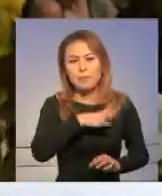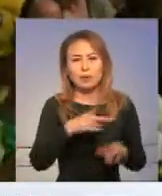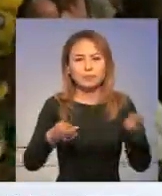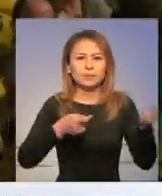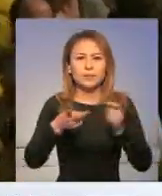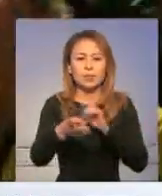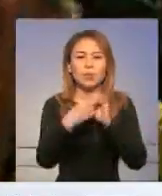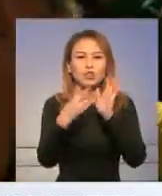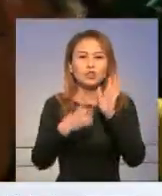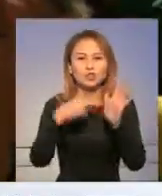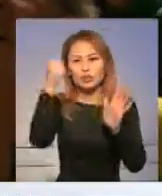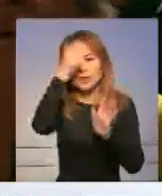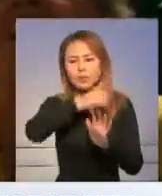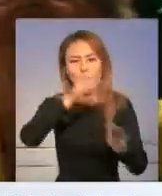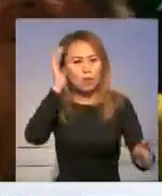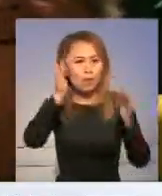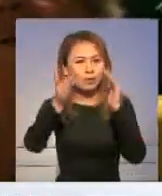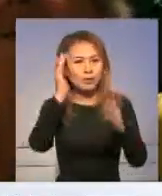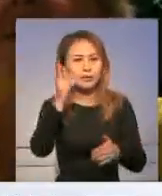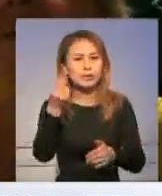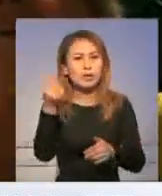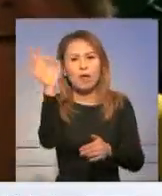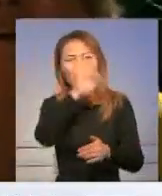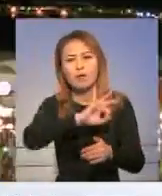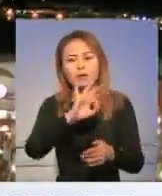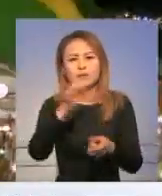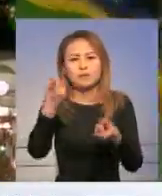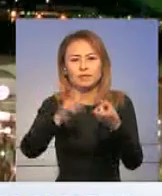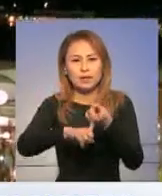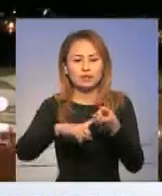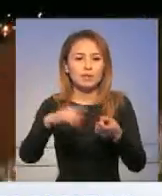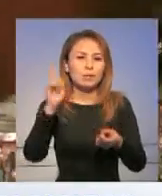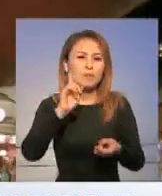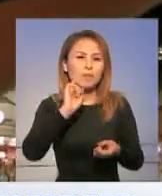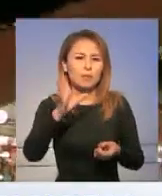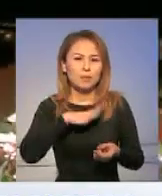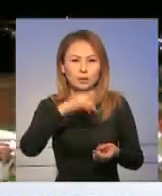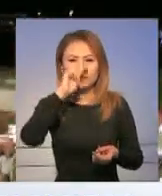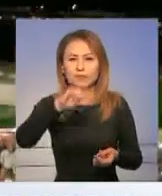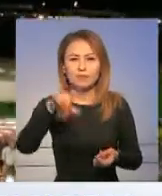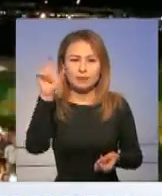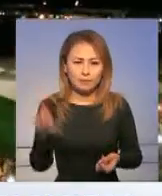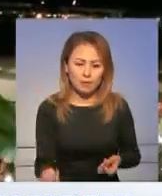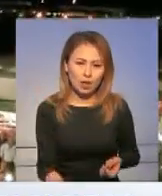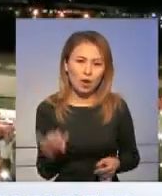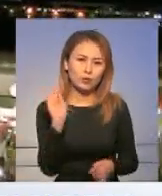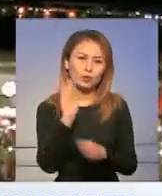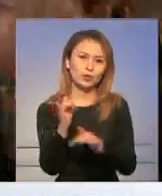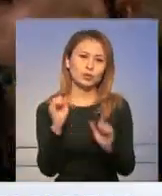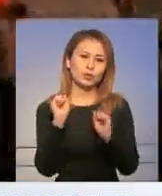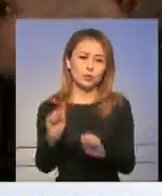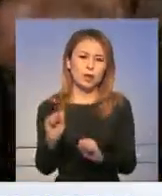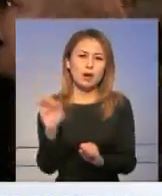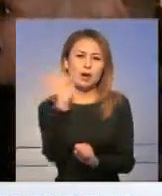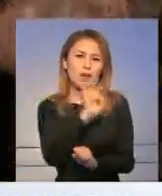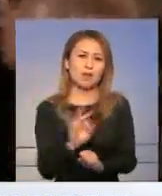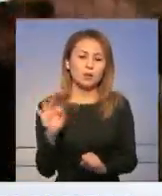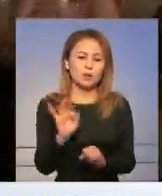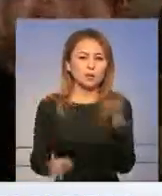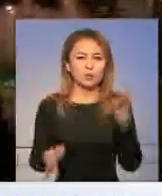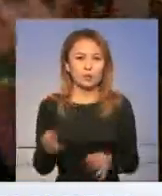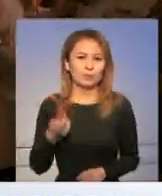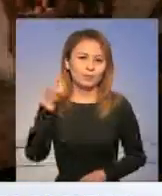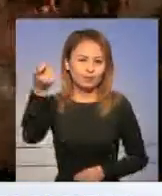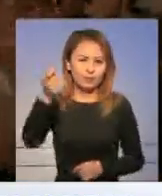басқарды. 2017 жылы жемқорлыққа қатысы бар деген күдікпен басы дауға қалып кінәлі деп табылды. Алайда қорғаушылары жоғарғы сотқа